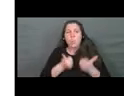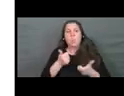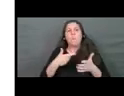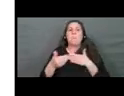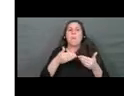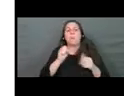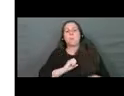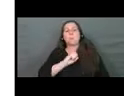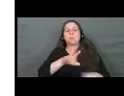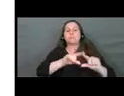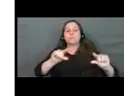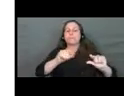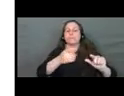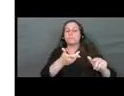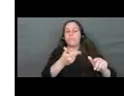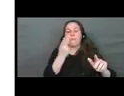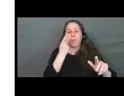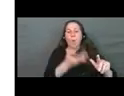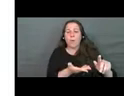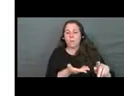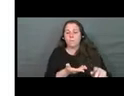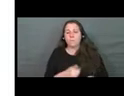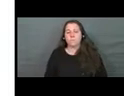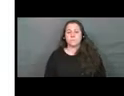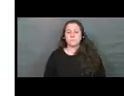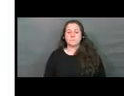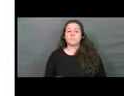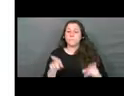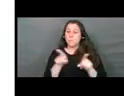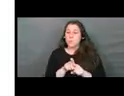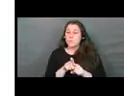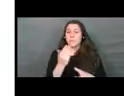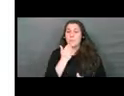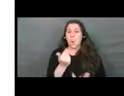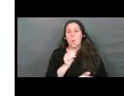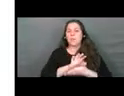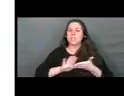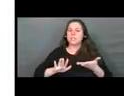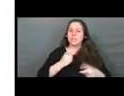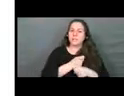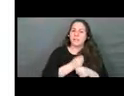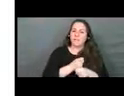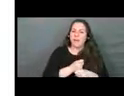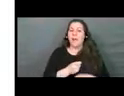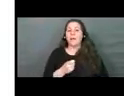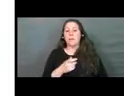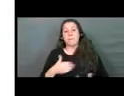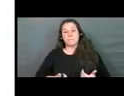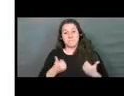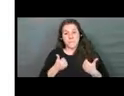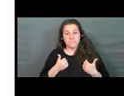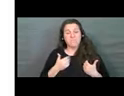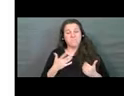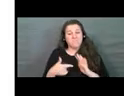faut soutenir une bonne hygiène de travail et de vie. Je donne juste un exemple. Moi, j'ai diminué beaucoup ma quantité